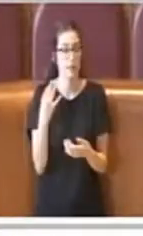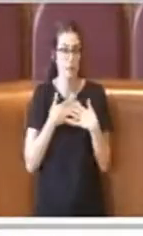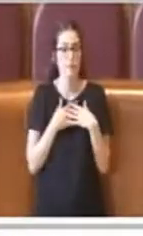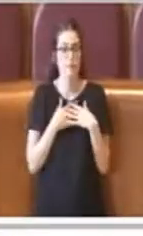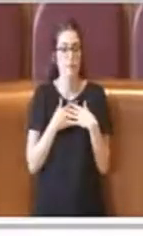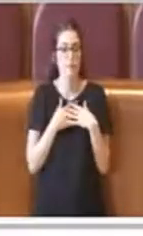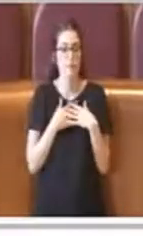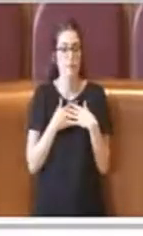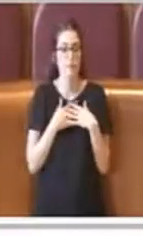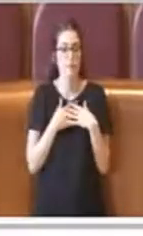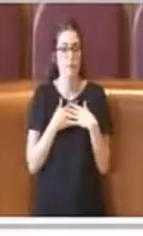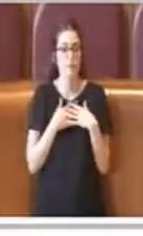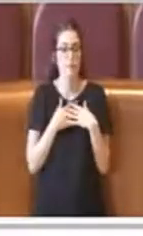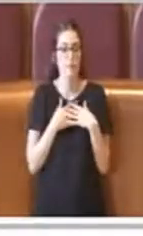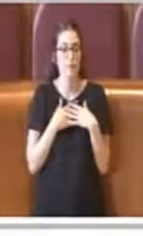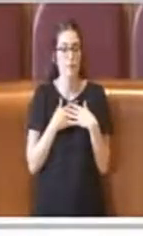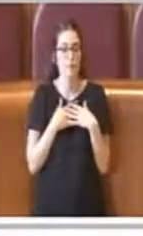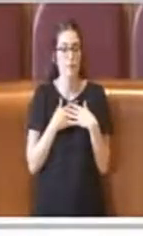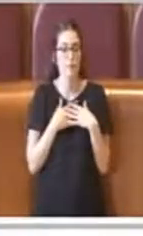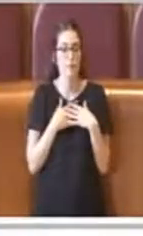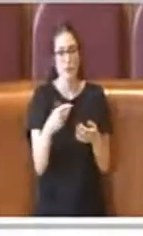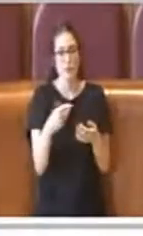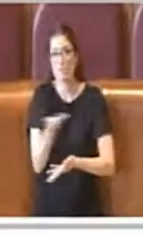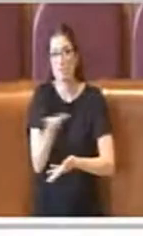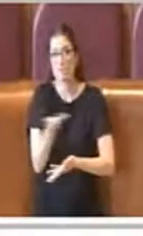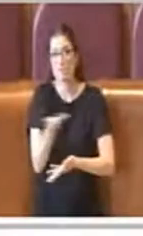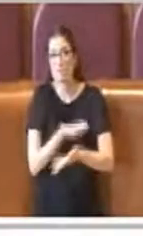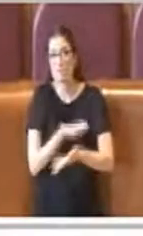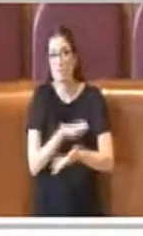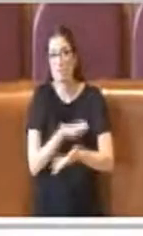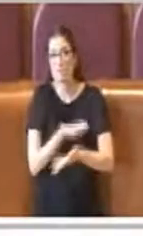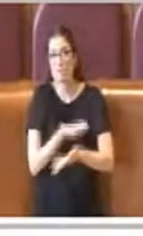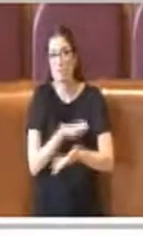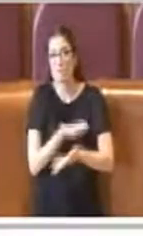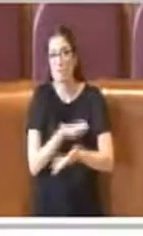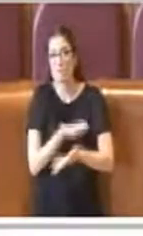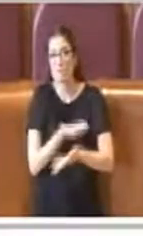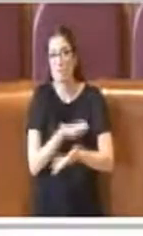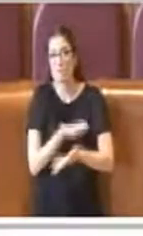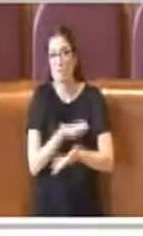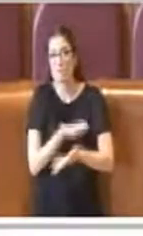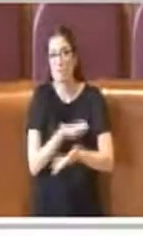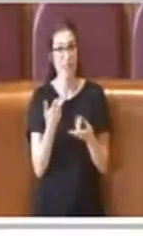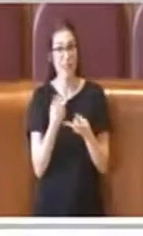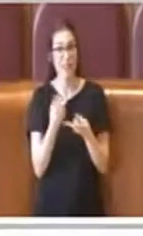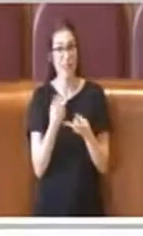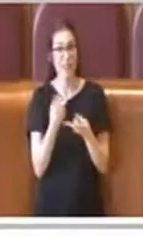capire che questa osmosi non sia stata proprio felicissima.